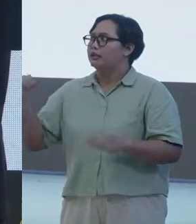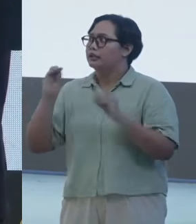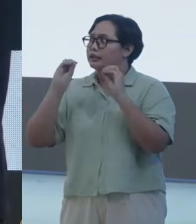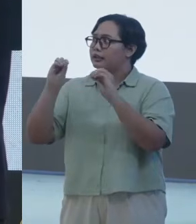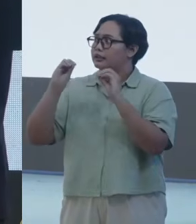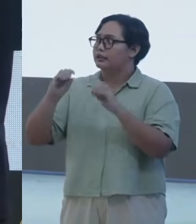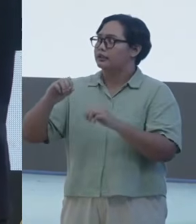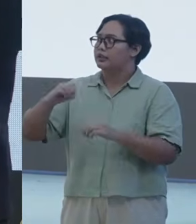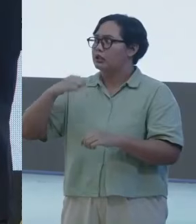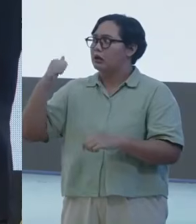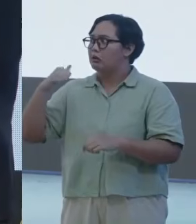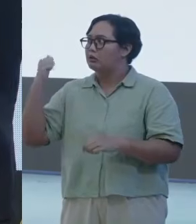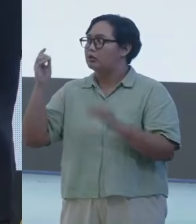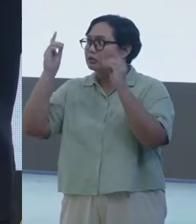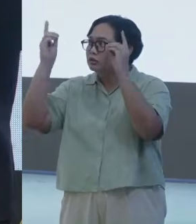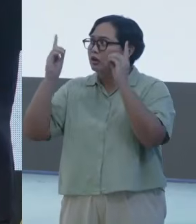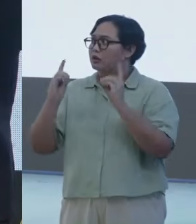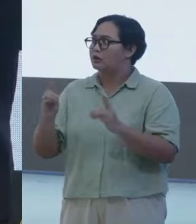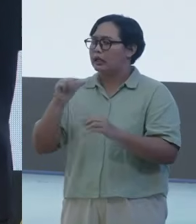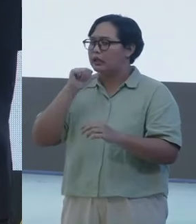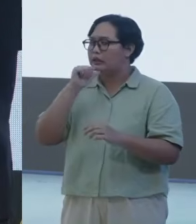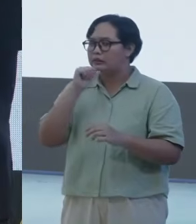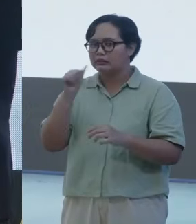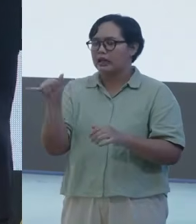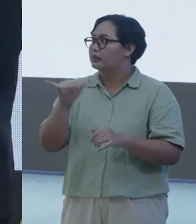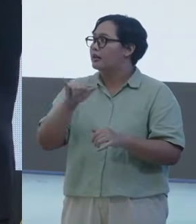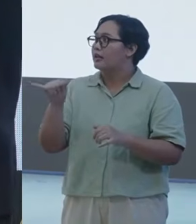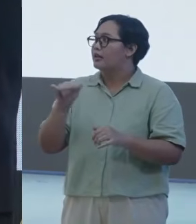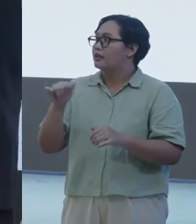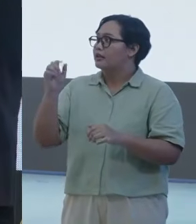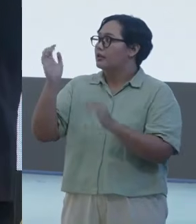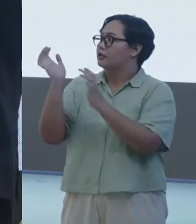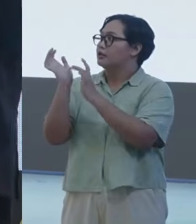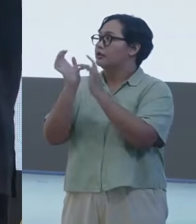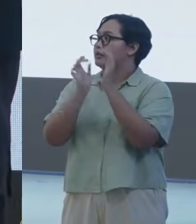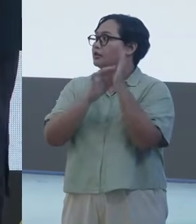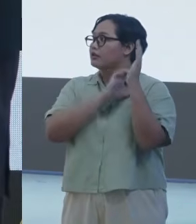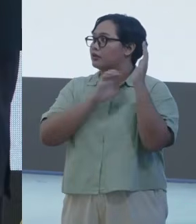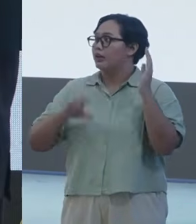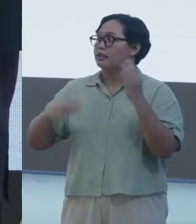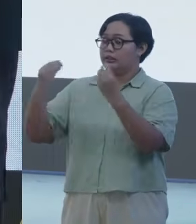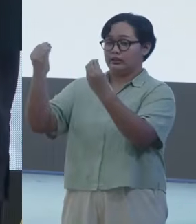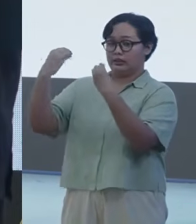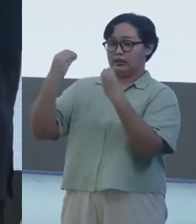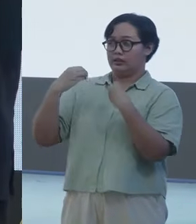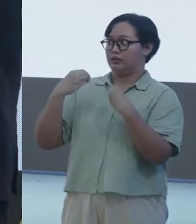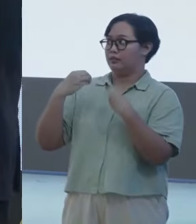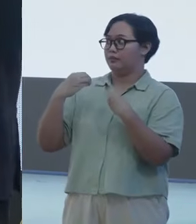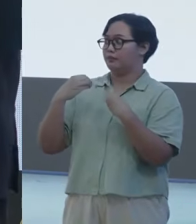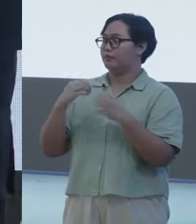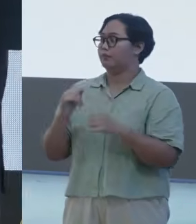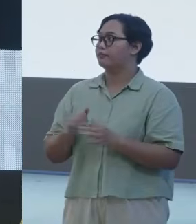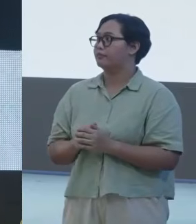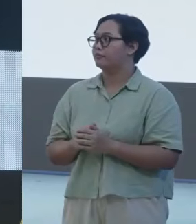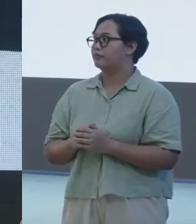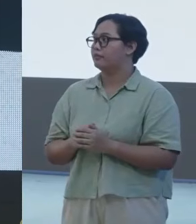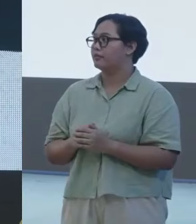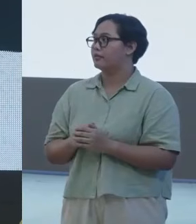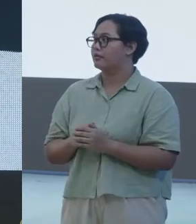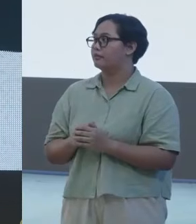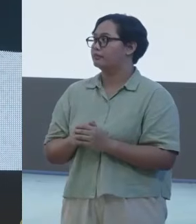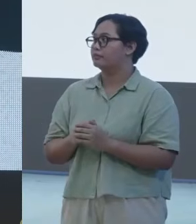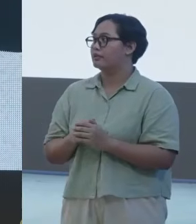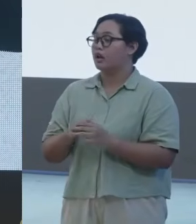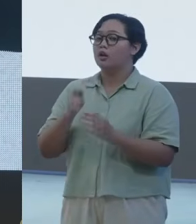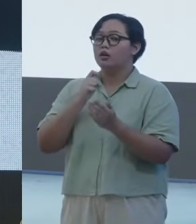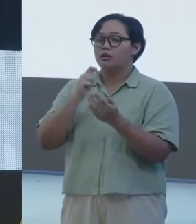with the sound words of our Lord Jesus Christ in a teaching that accords with godliness. Ang truth ng Scripture